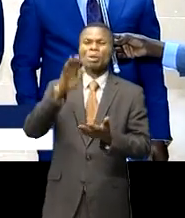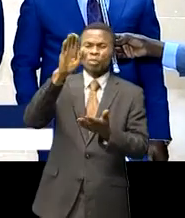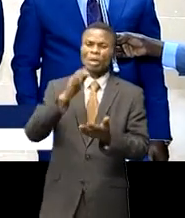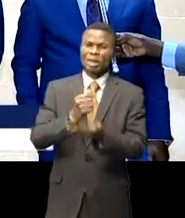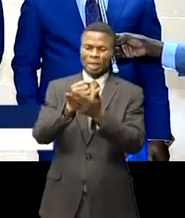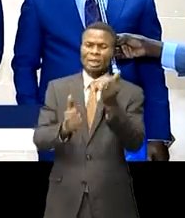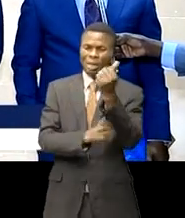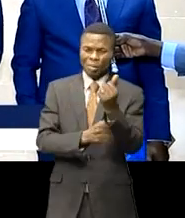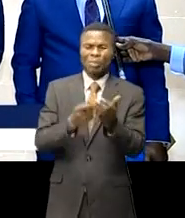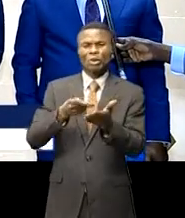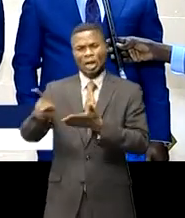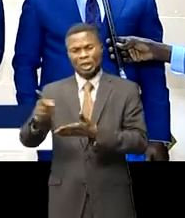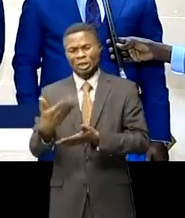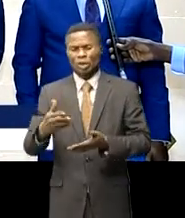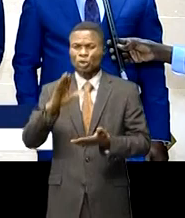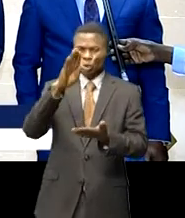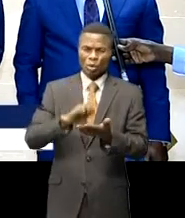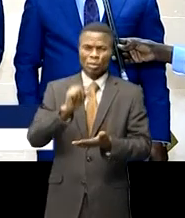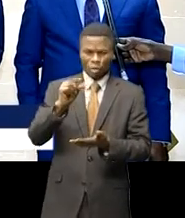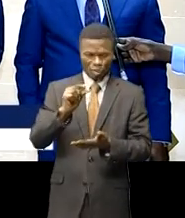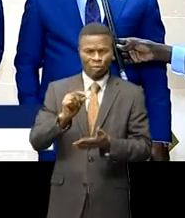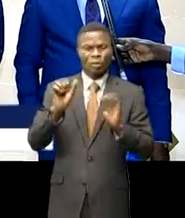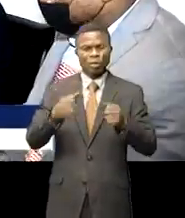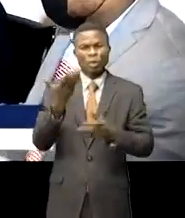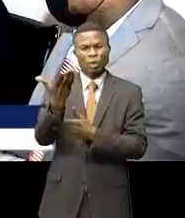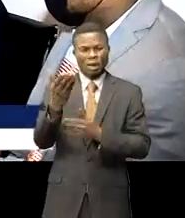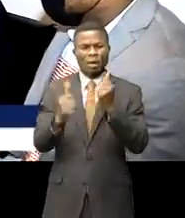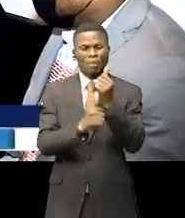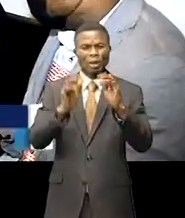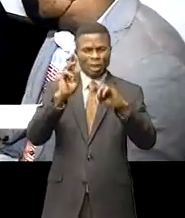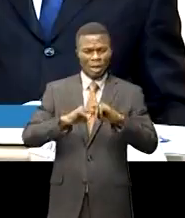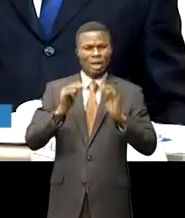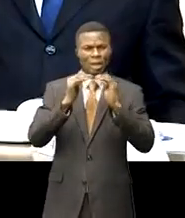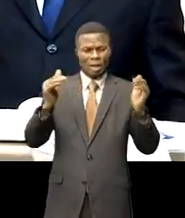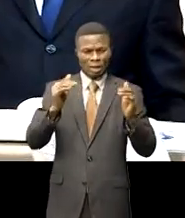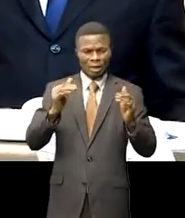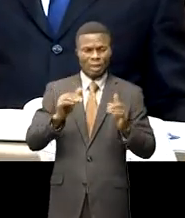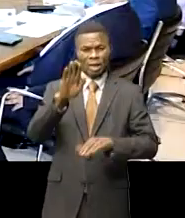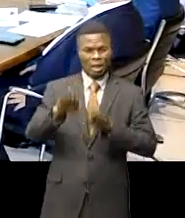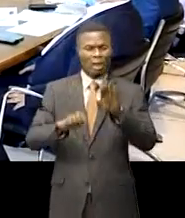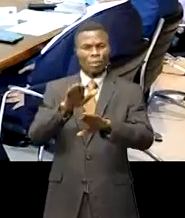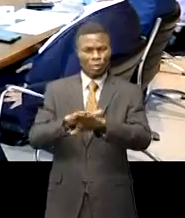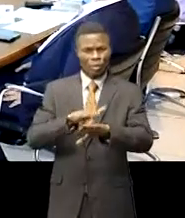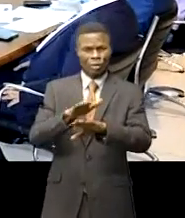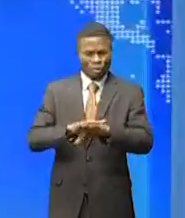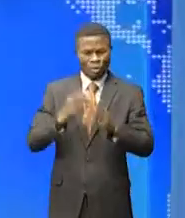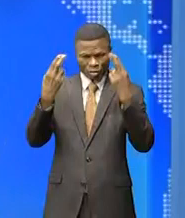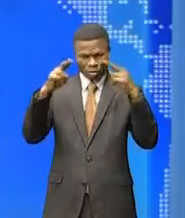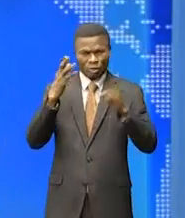Ça n'a pas été facile. On peut apaiser la population. Le chemin est long, mais les pas de géant sont